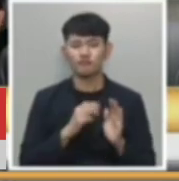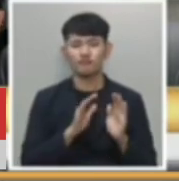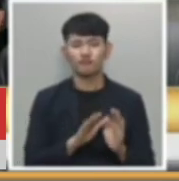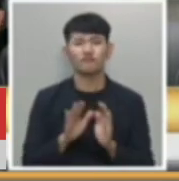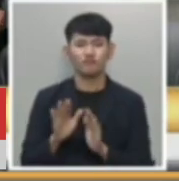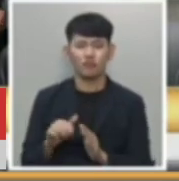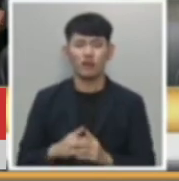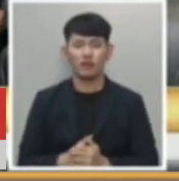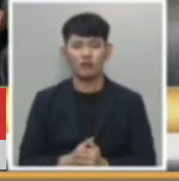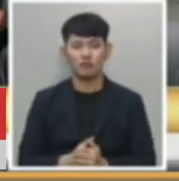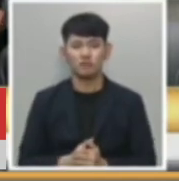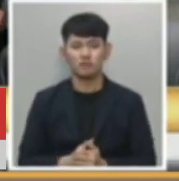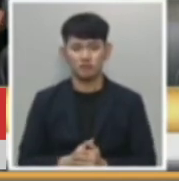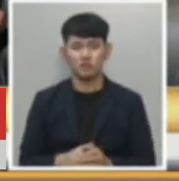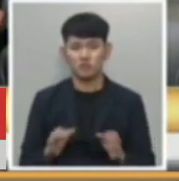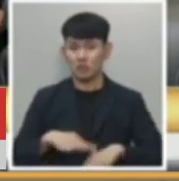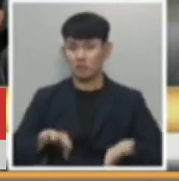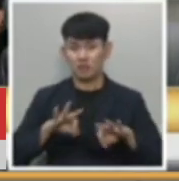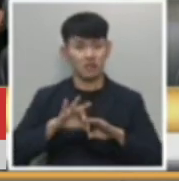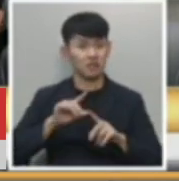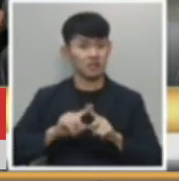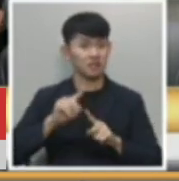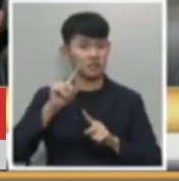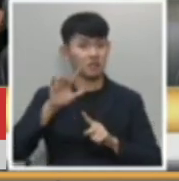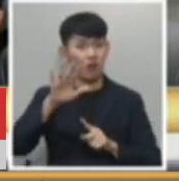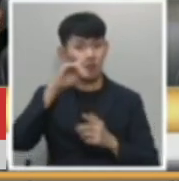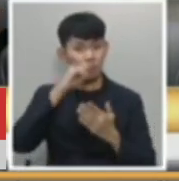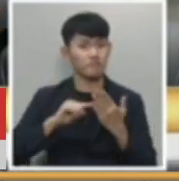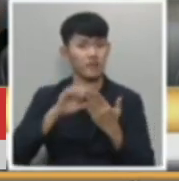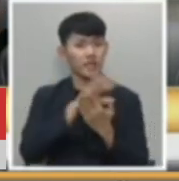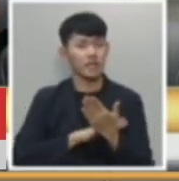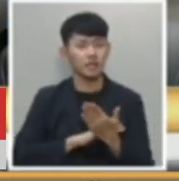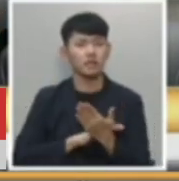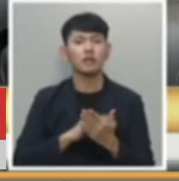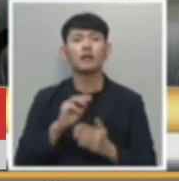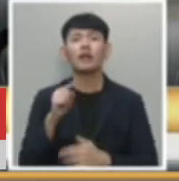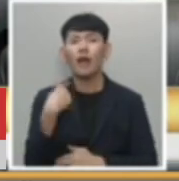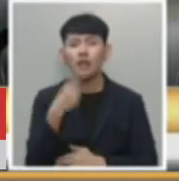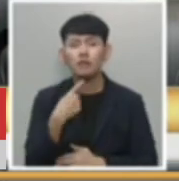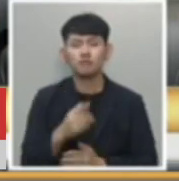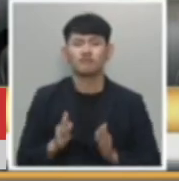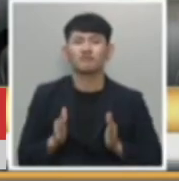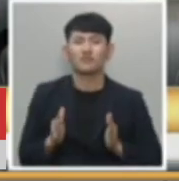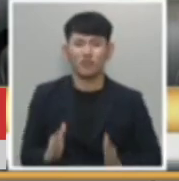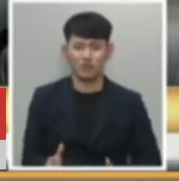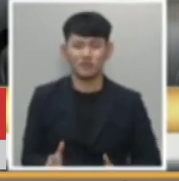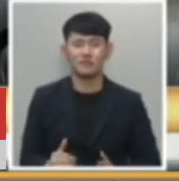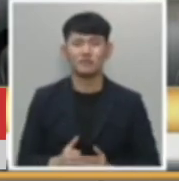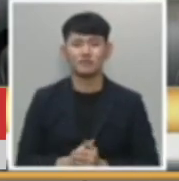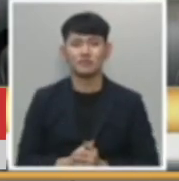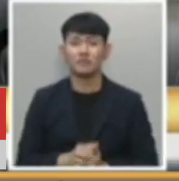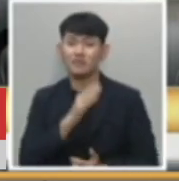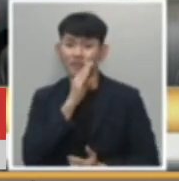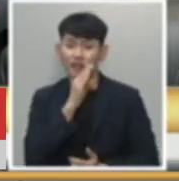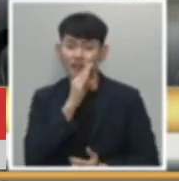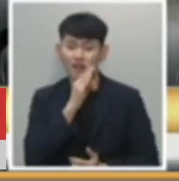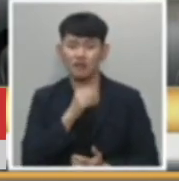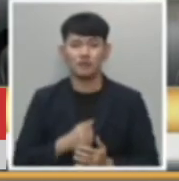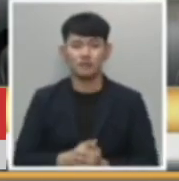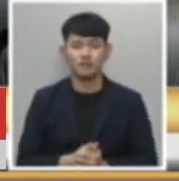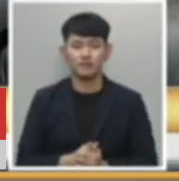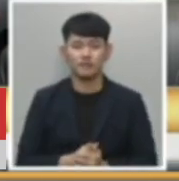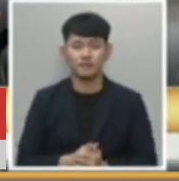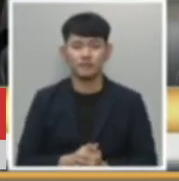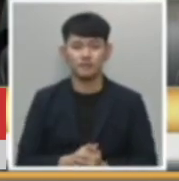รที่สำคัญที่สุดของชาติคือทรัพยากรมนุษย์นะครับถ้าหากว่าเร